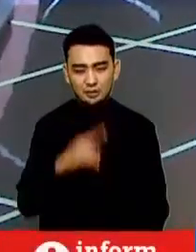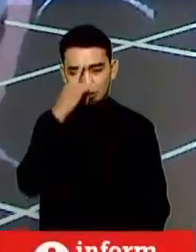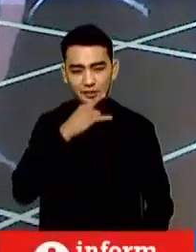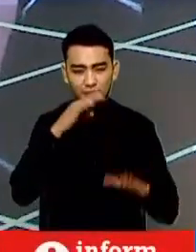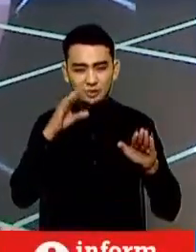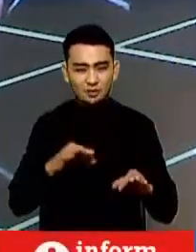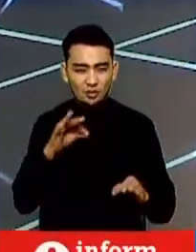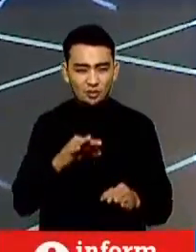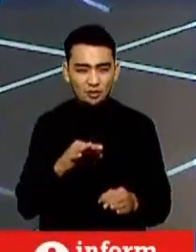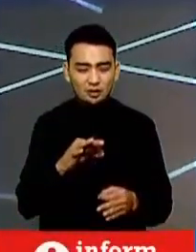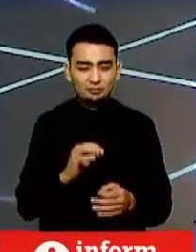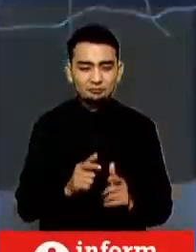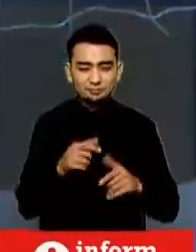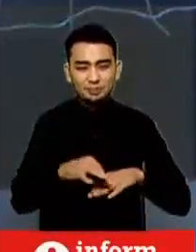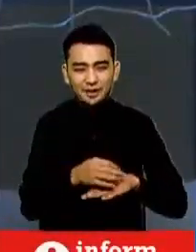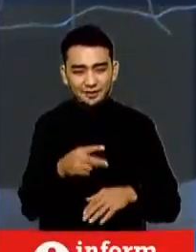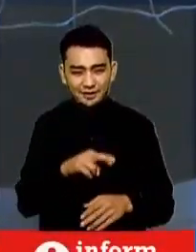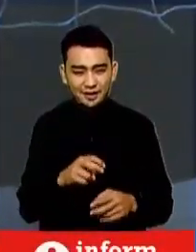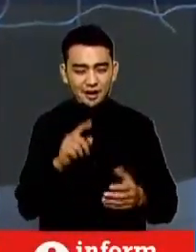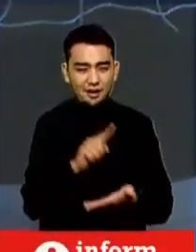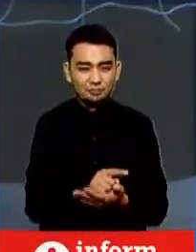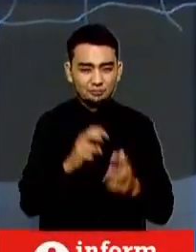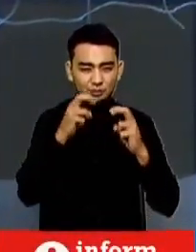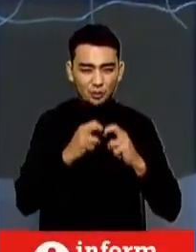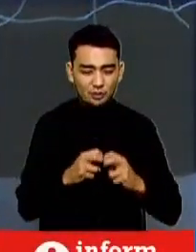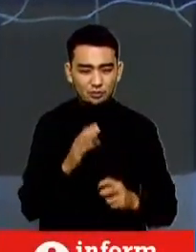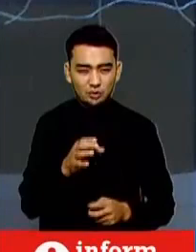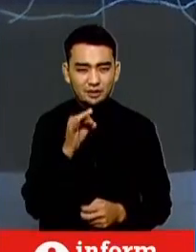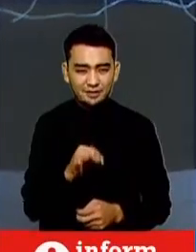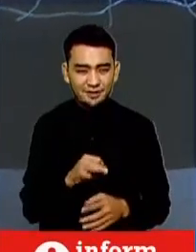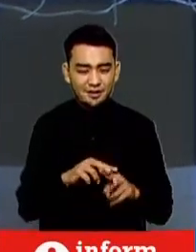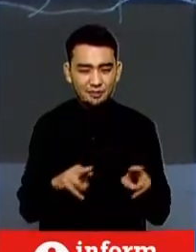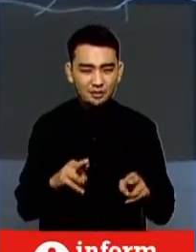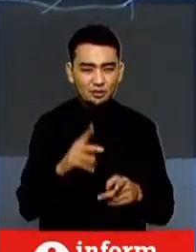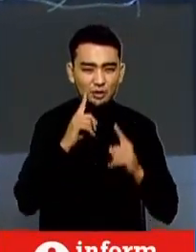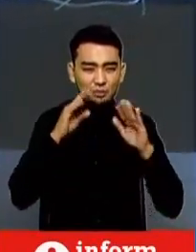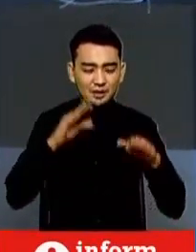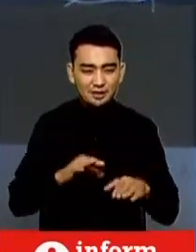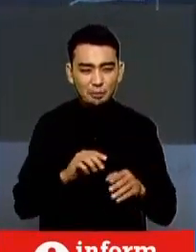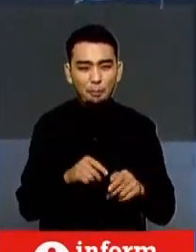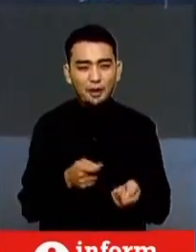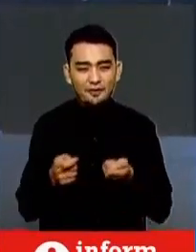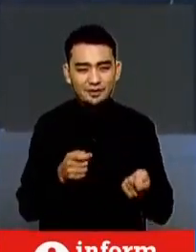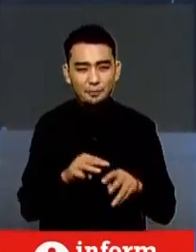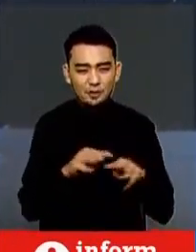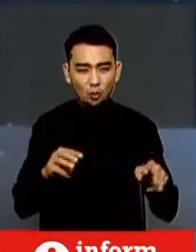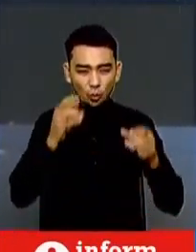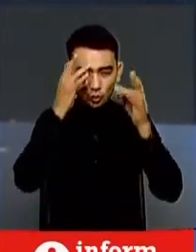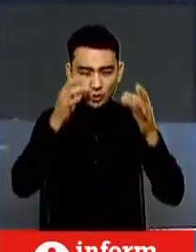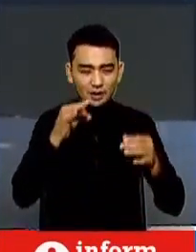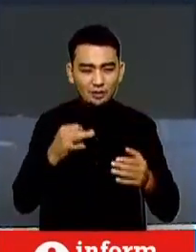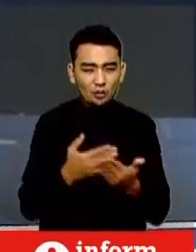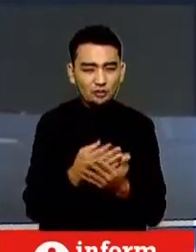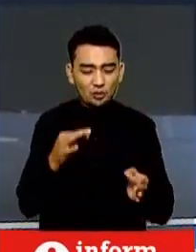Казахстанцев перед вступлением в брак обяжут просматривать ролики о семье. Об этом на заседании правительства заявила министр культуры и